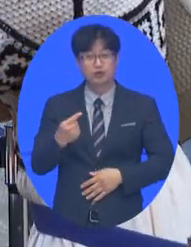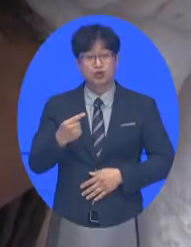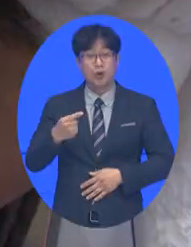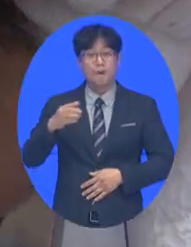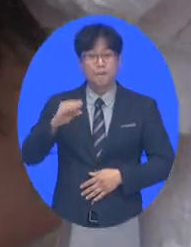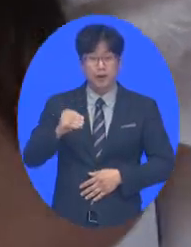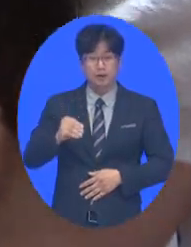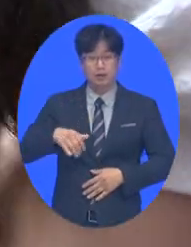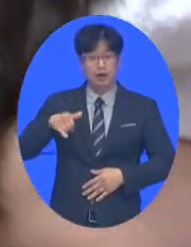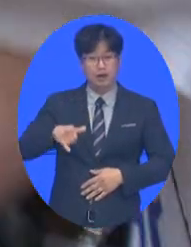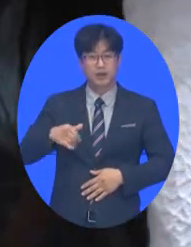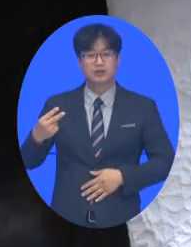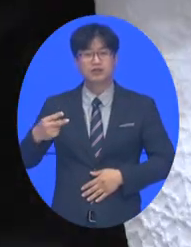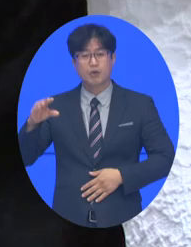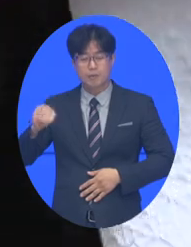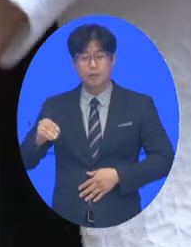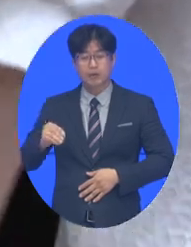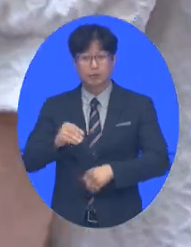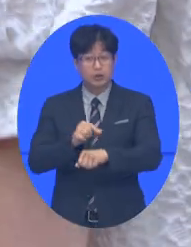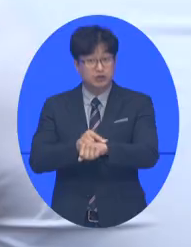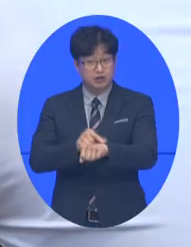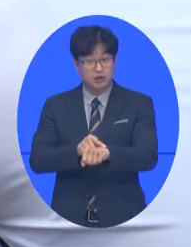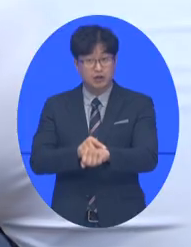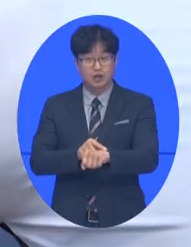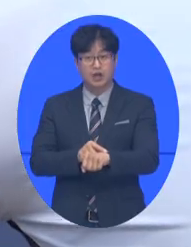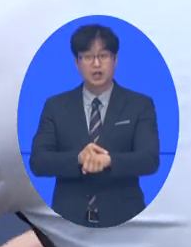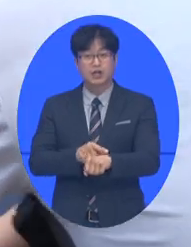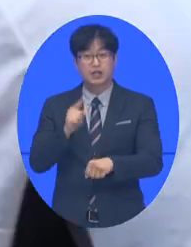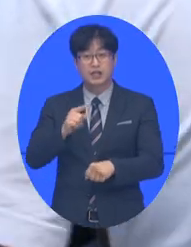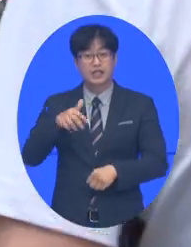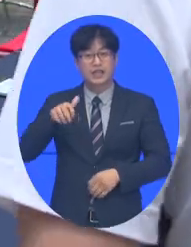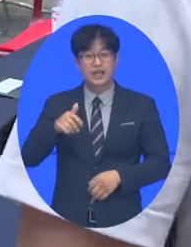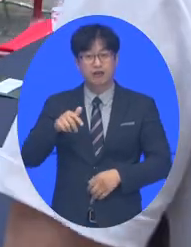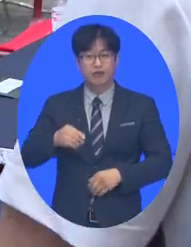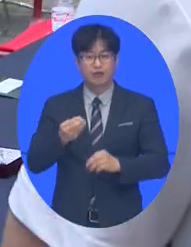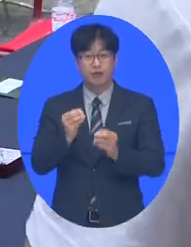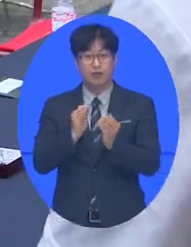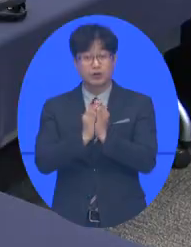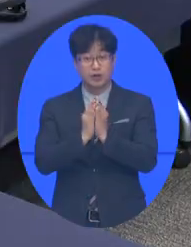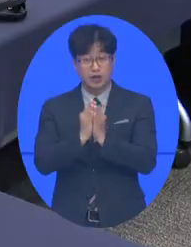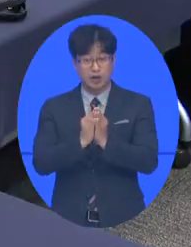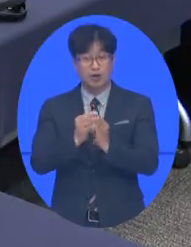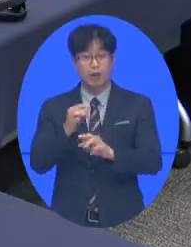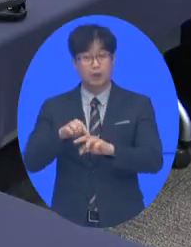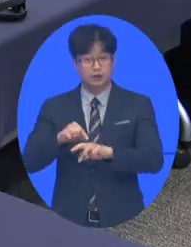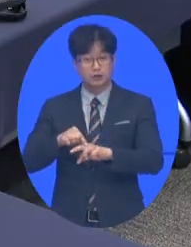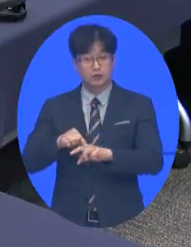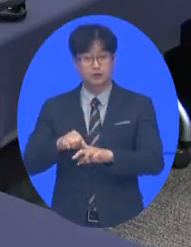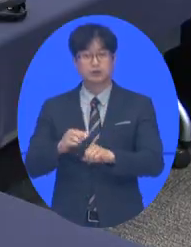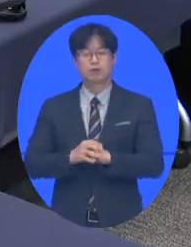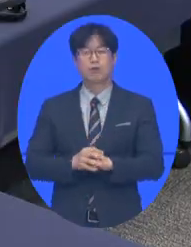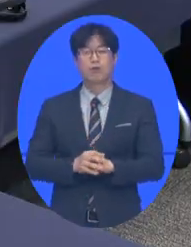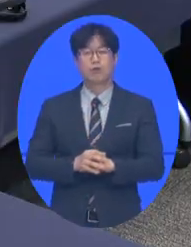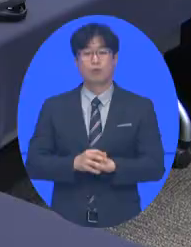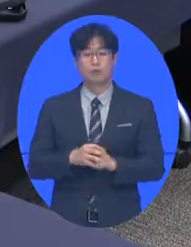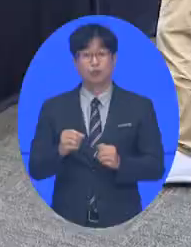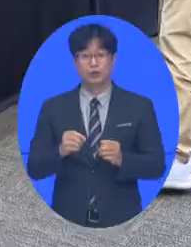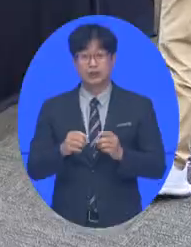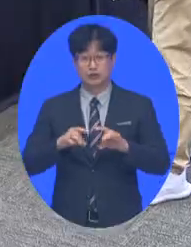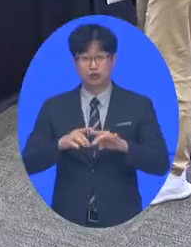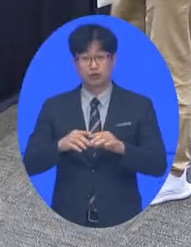가방부터 2천만 원짜리 IWC 시계, 1캐럿 다이아몬드 반지까지 감정 가격이 입찰